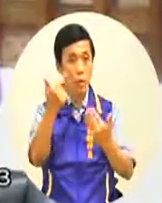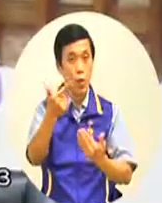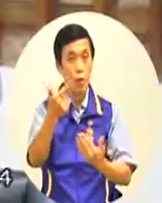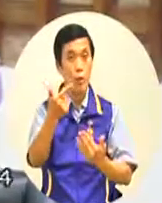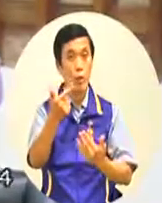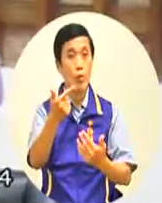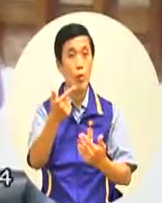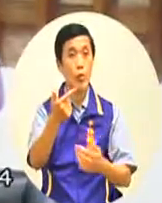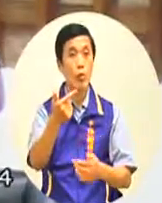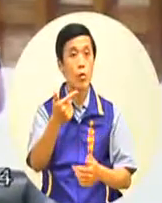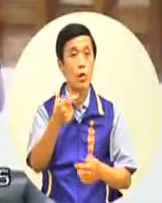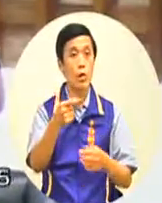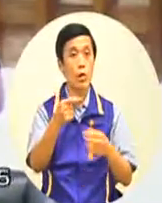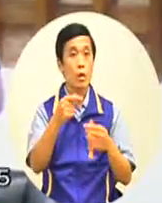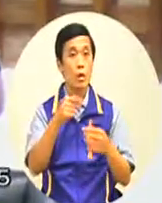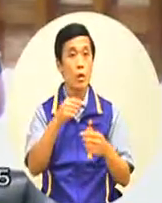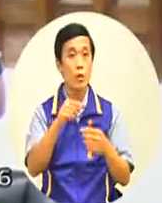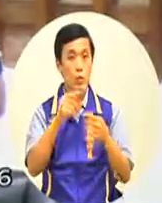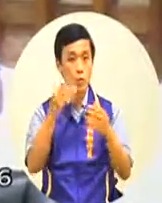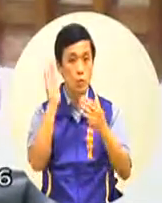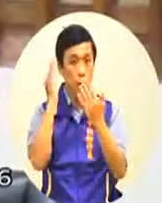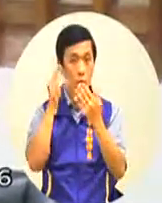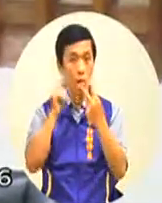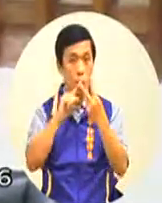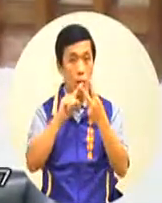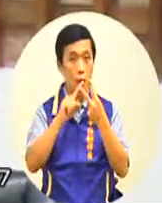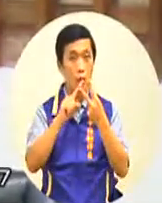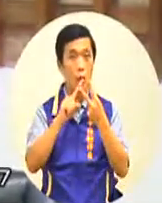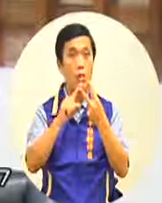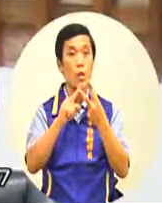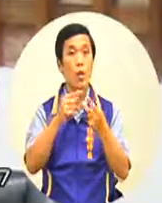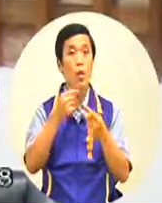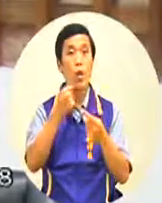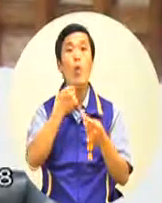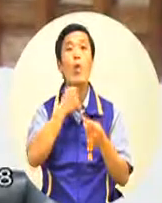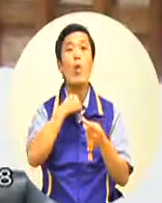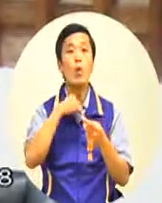镜，第7条气管内管等啊，